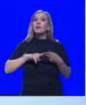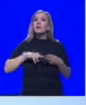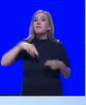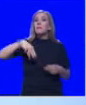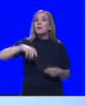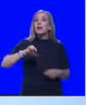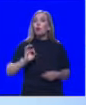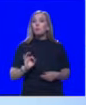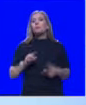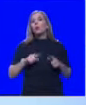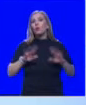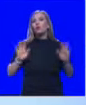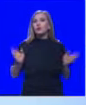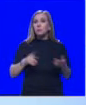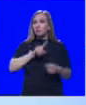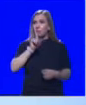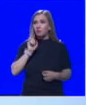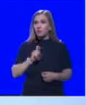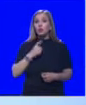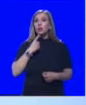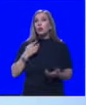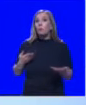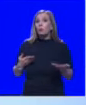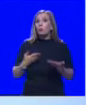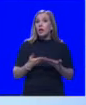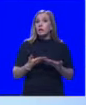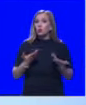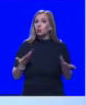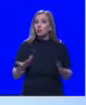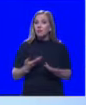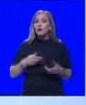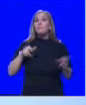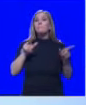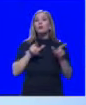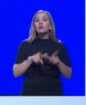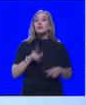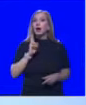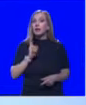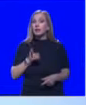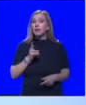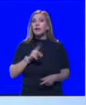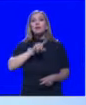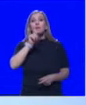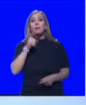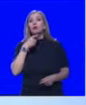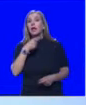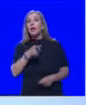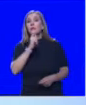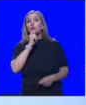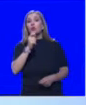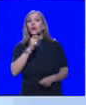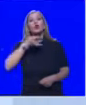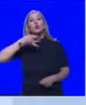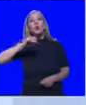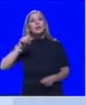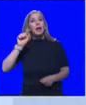преди всичко започваме с въпроса. Защо подаде оставка председателят на ДПС Мустафа Карадая? Въпросът е към журналиста